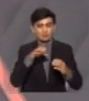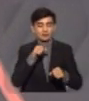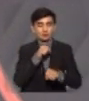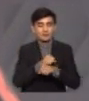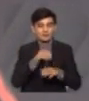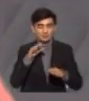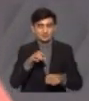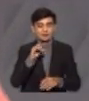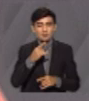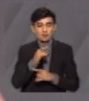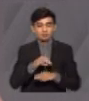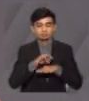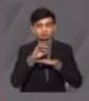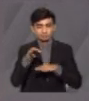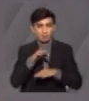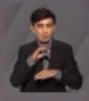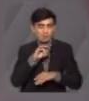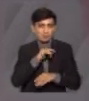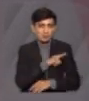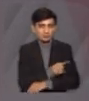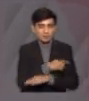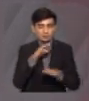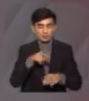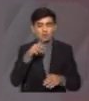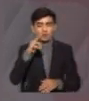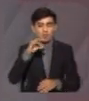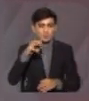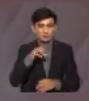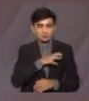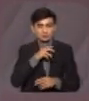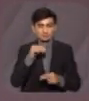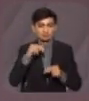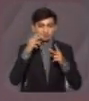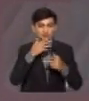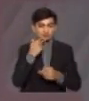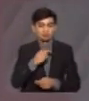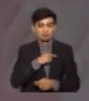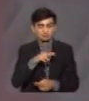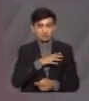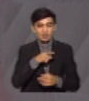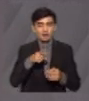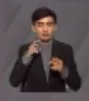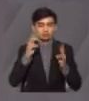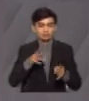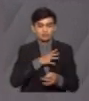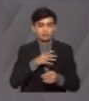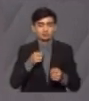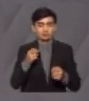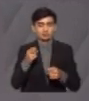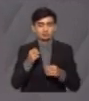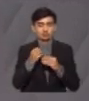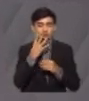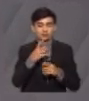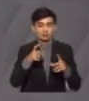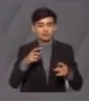остановку. Ребенка доставили в больницу в состоянии комы, из которой она не вышла. Таким образом, число жертв этой аварии увеличилось до